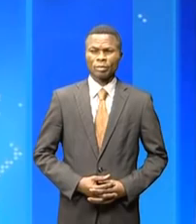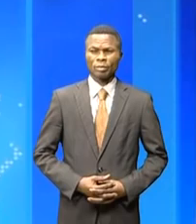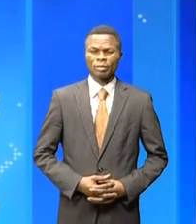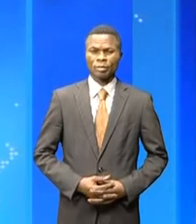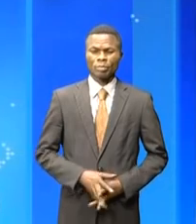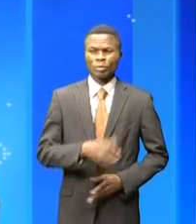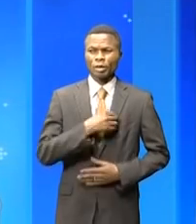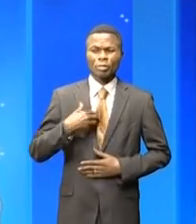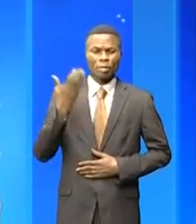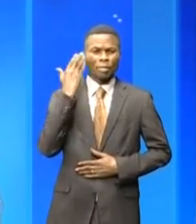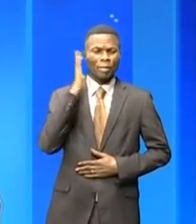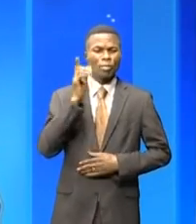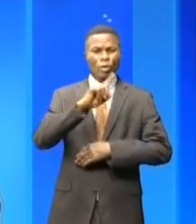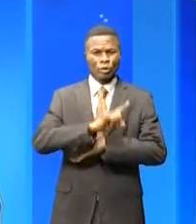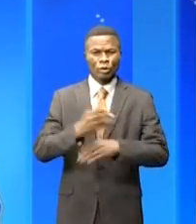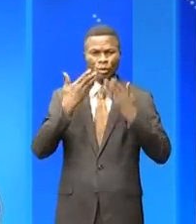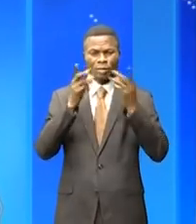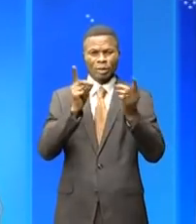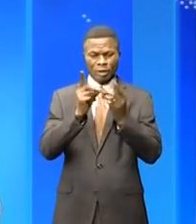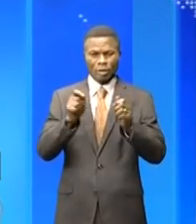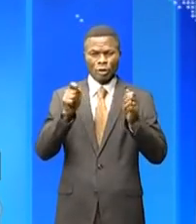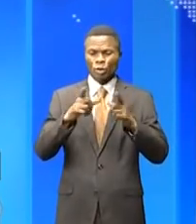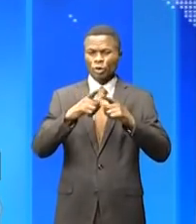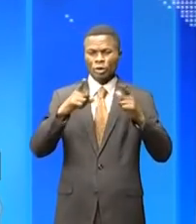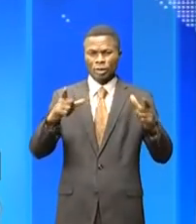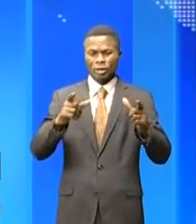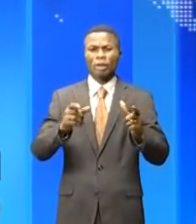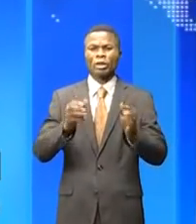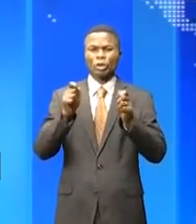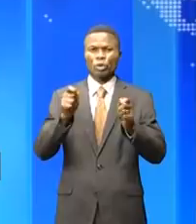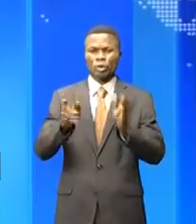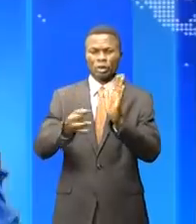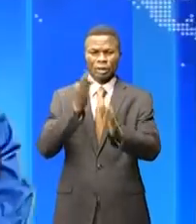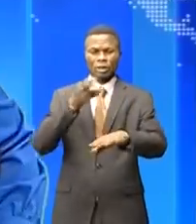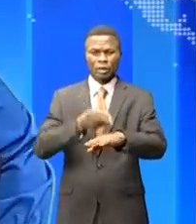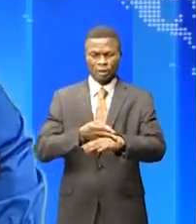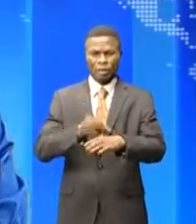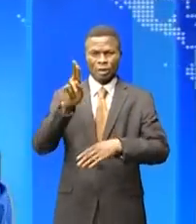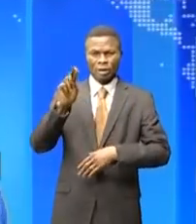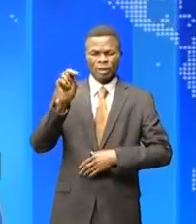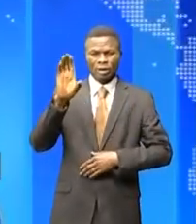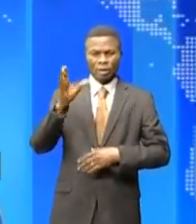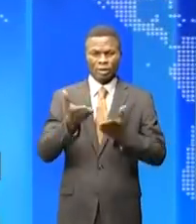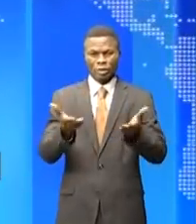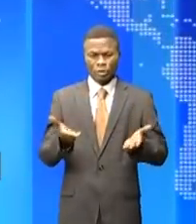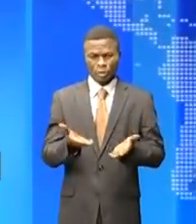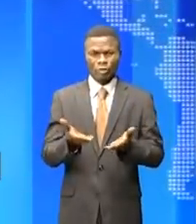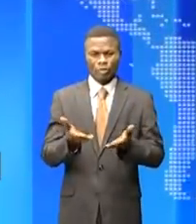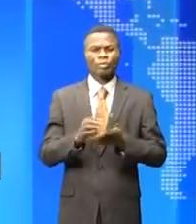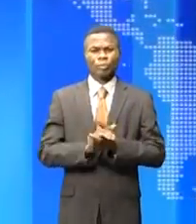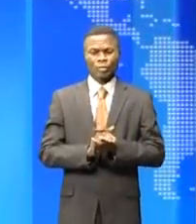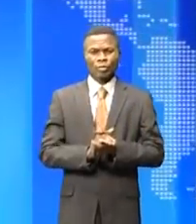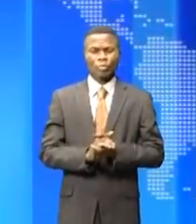mesdames messieurs bonjour et merci d'être avec nous dans cette grande de livraison de l'actualité de la mi-journée sur la télévision nationale congolaise